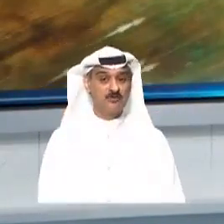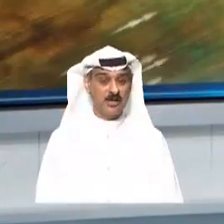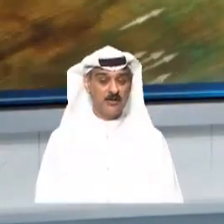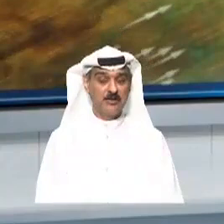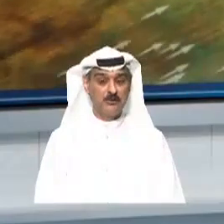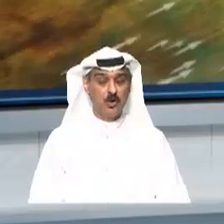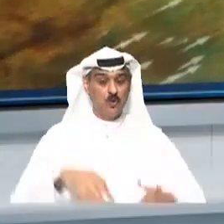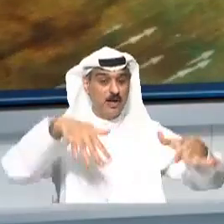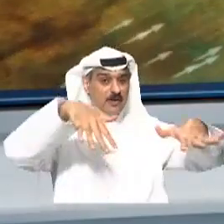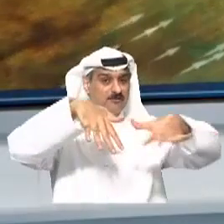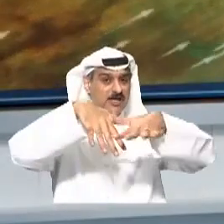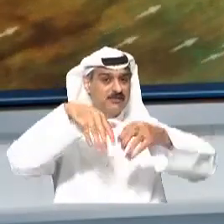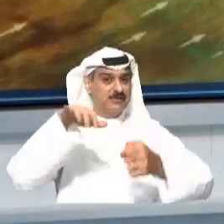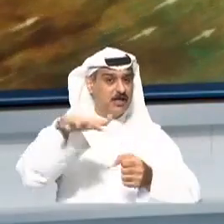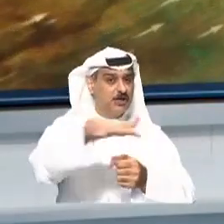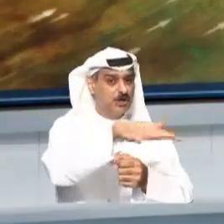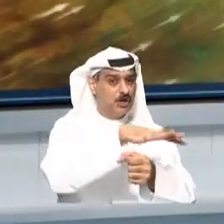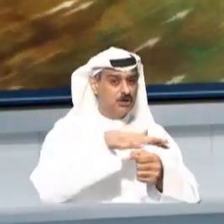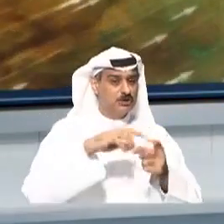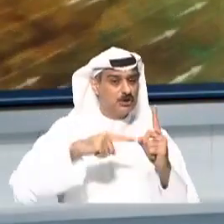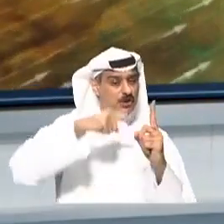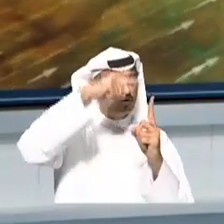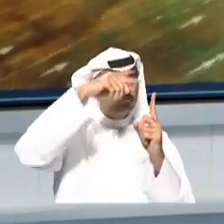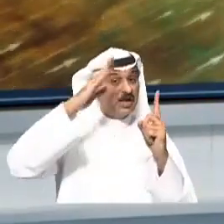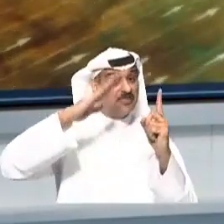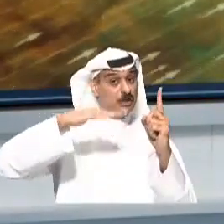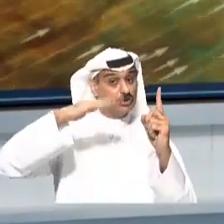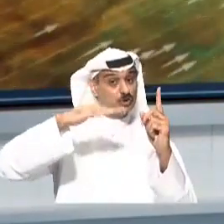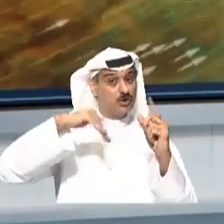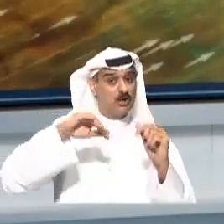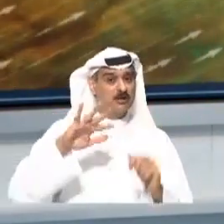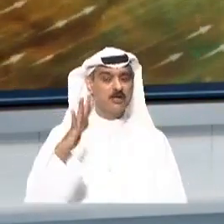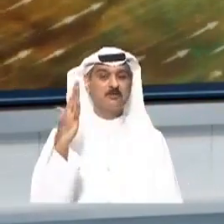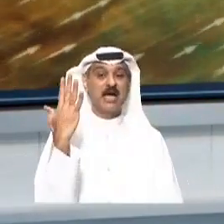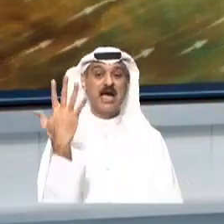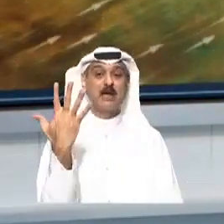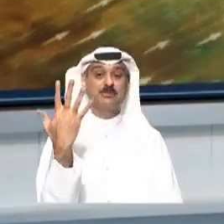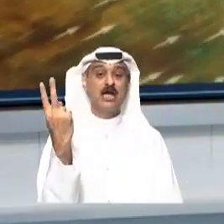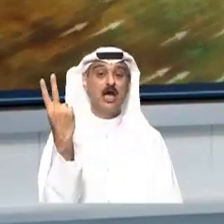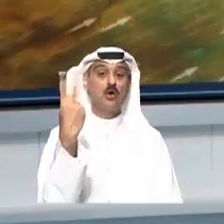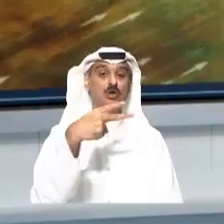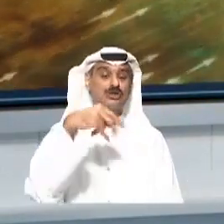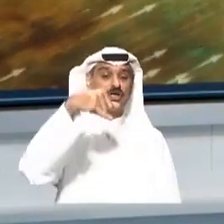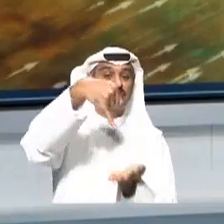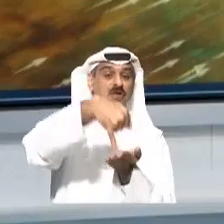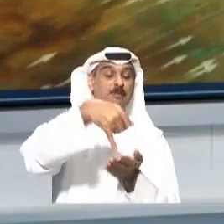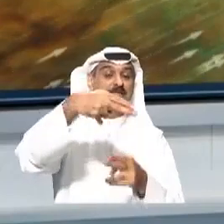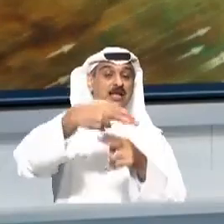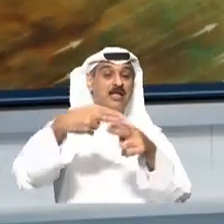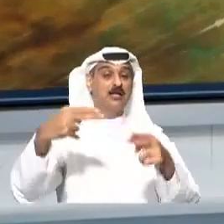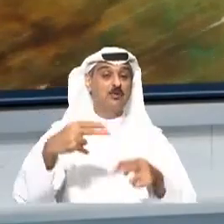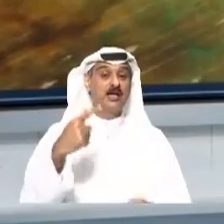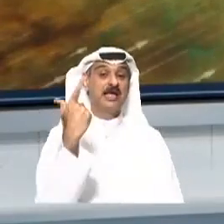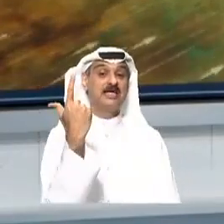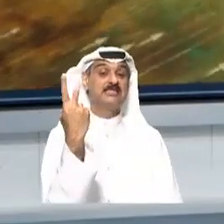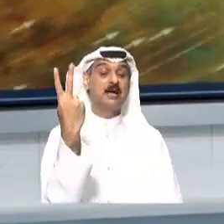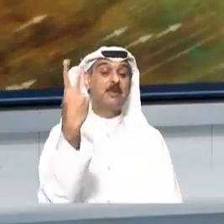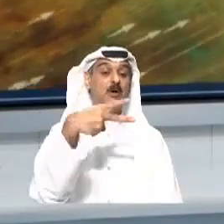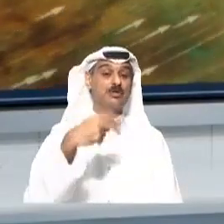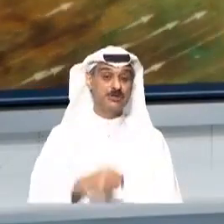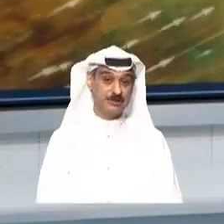الساحلية والجزر متفاوتة درجات الحرارة الصغرى، متوقعة من 25 في مدينة الكويت إلى 27 درجة مئوية